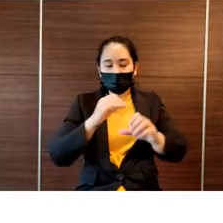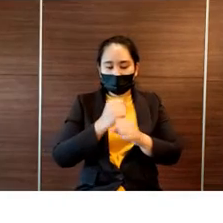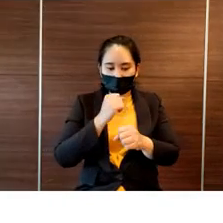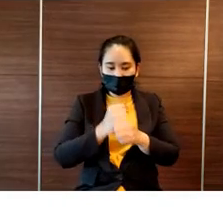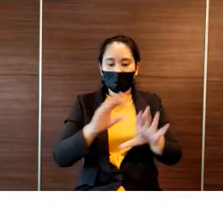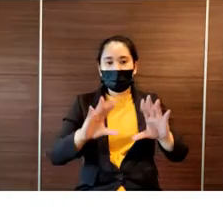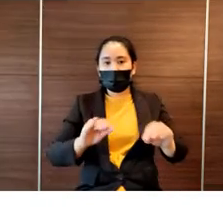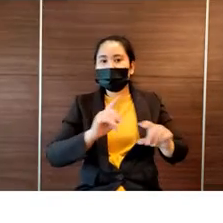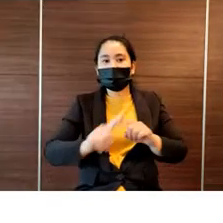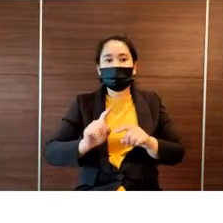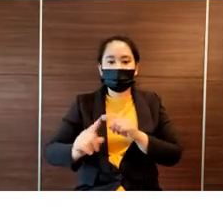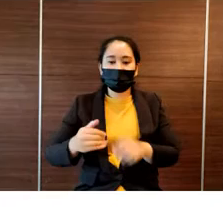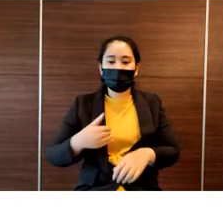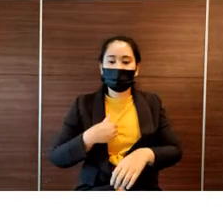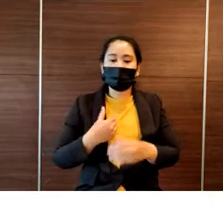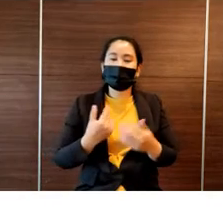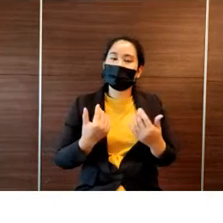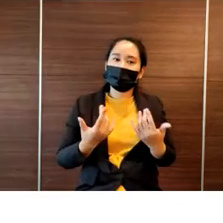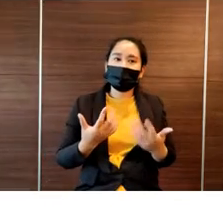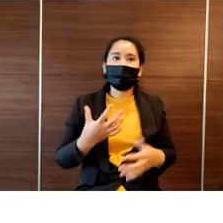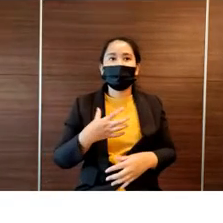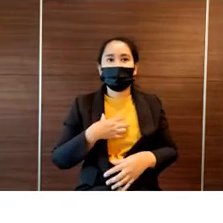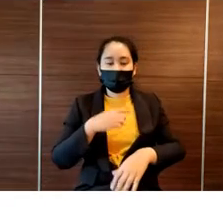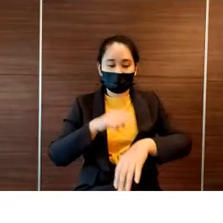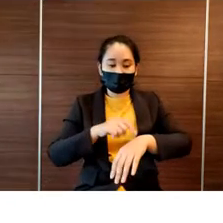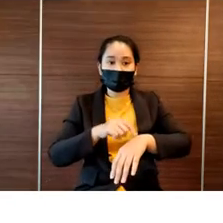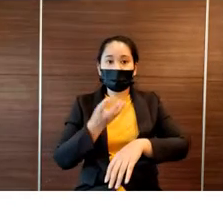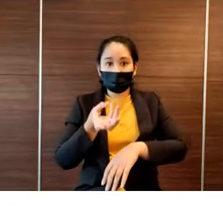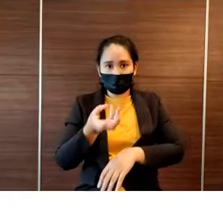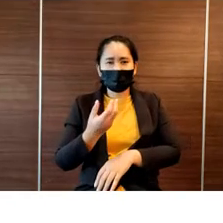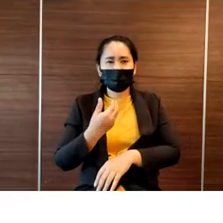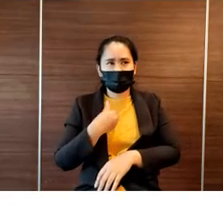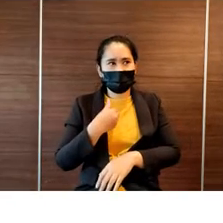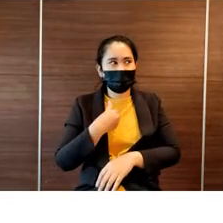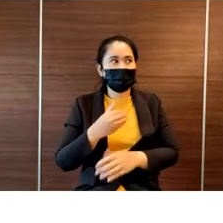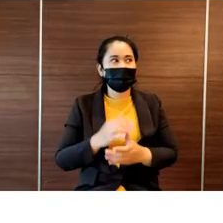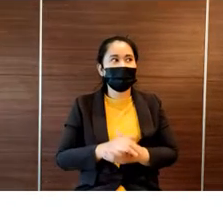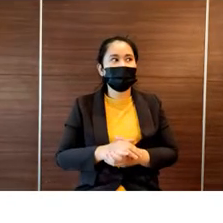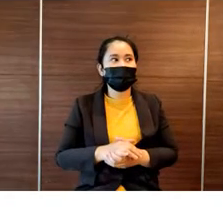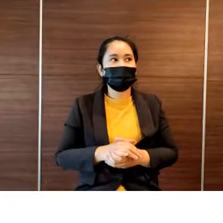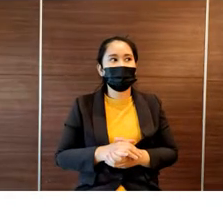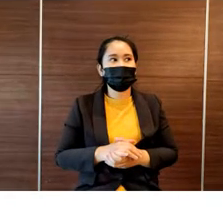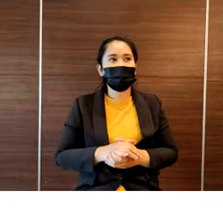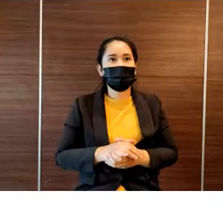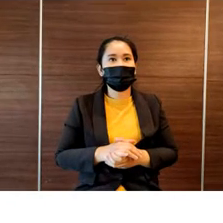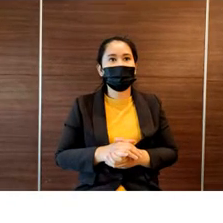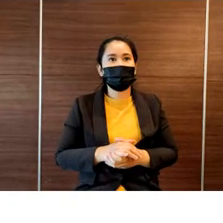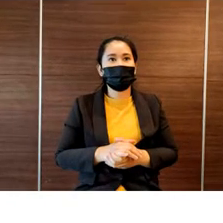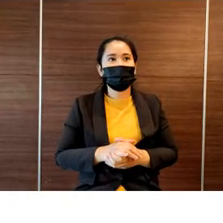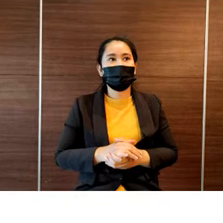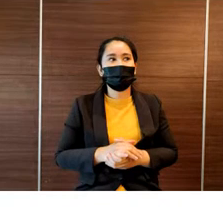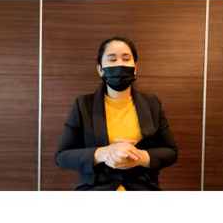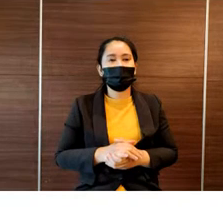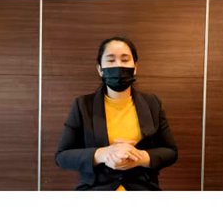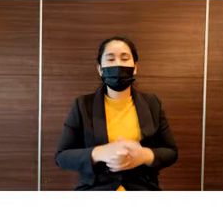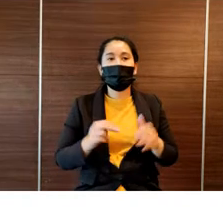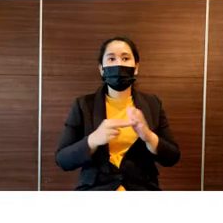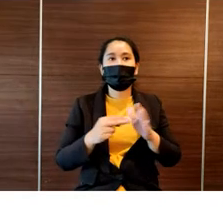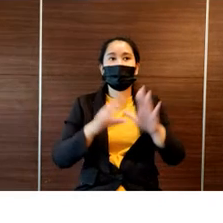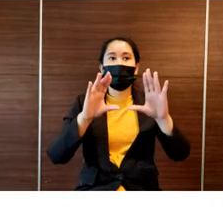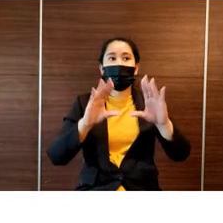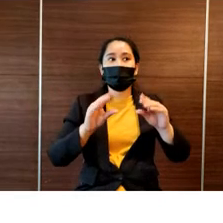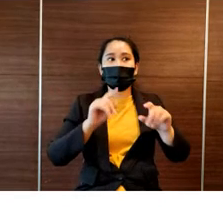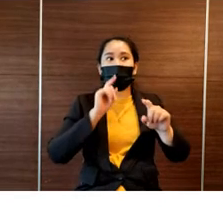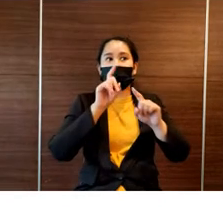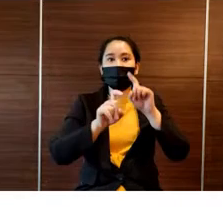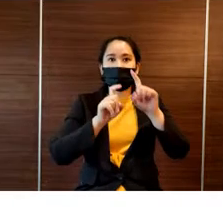ำงานทางด้านนี้นะคะมีเวลาอีกสักเล็กน้อยไหมคะพี่ฟ้าที่จะให้พาเนลได้ให้ที่ประชุมได้ทักสัก